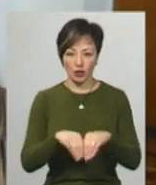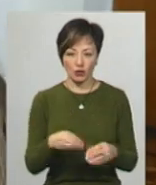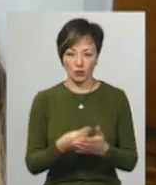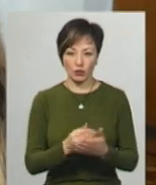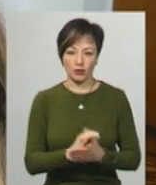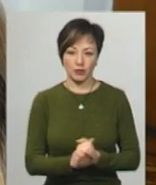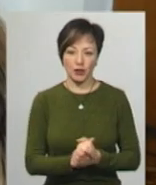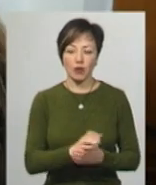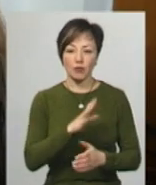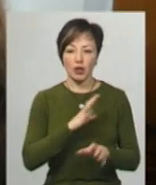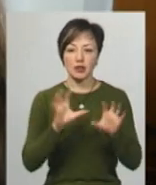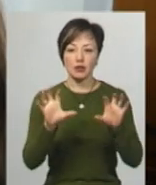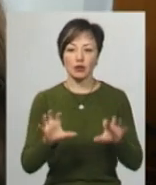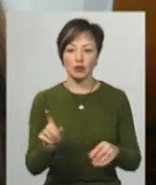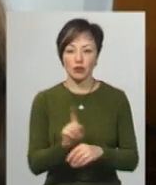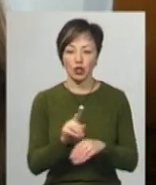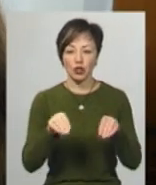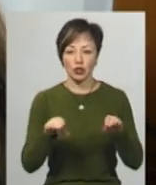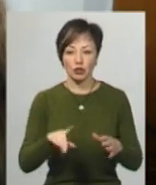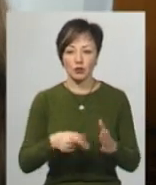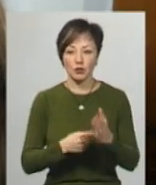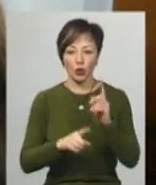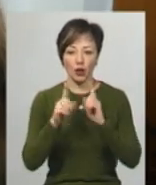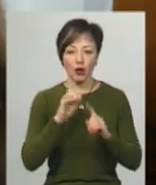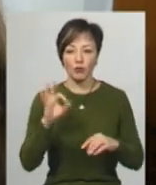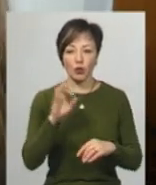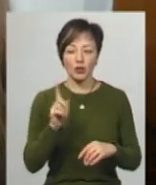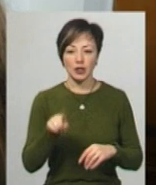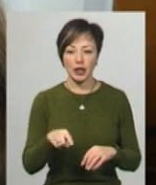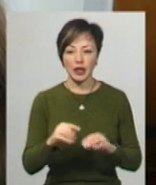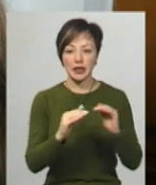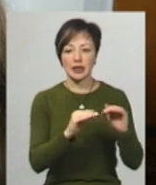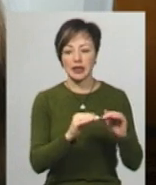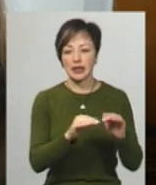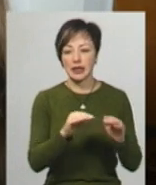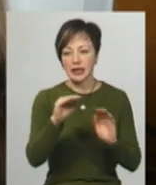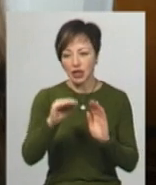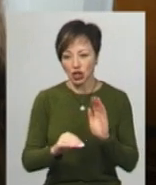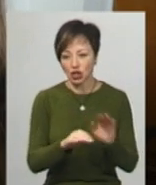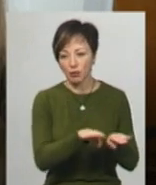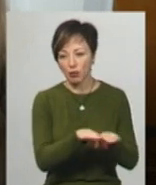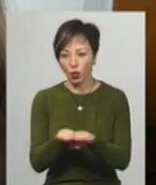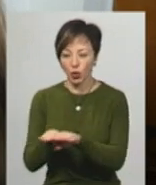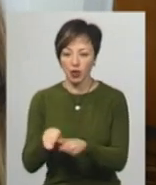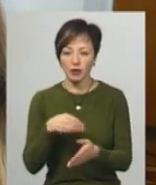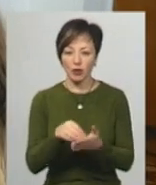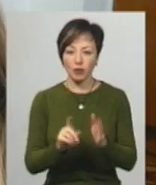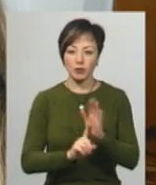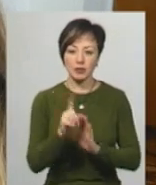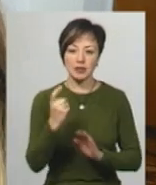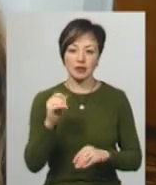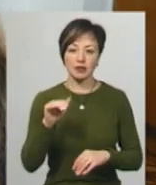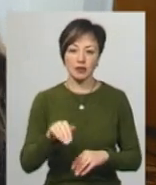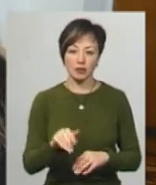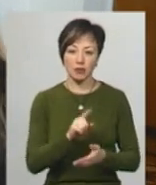Була законодавча норма рішення міської ради про те, що нижній поріг для закупівель від 100